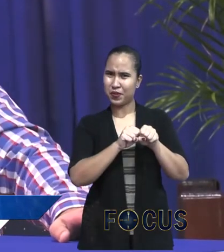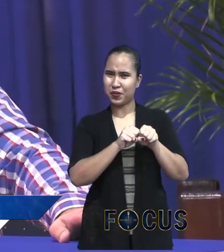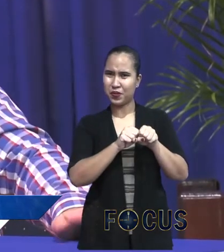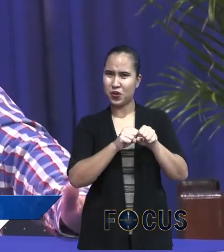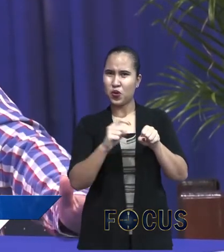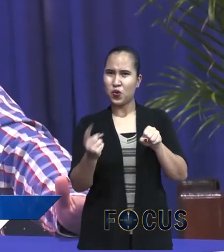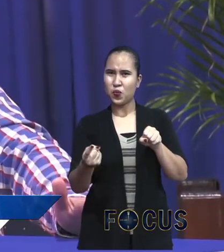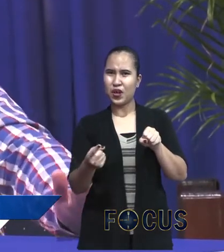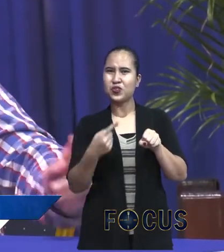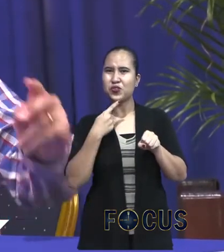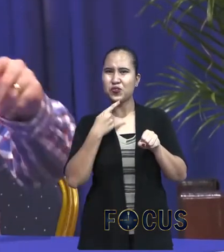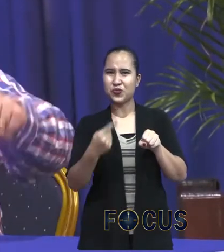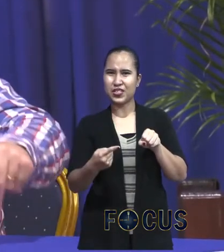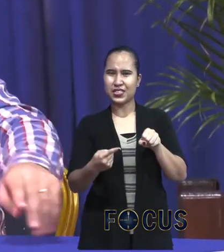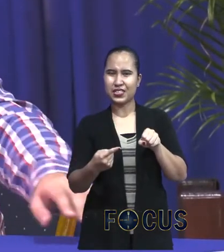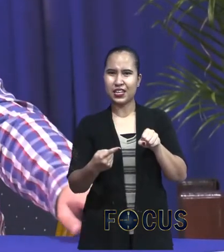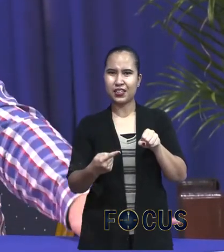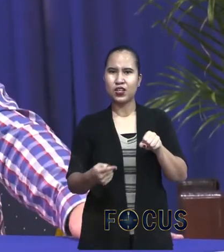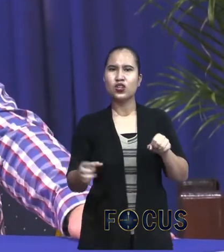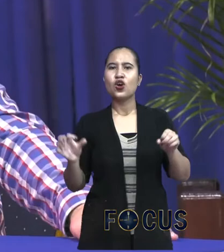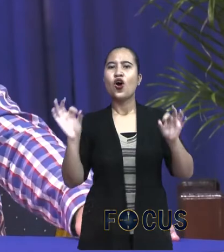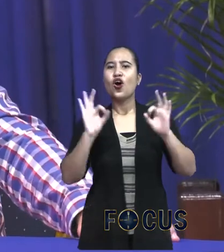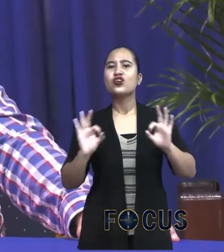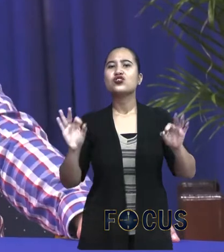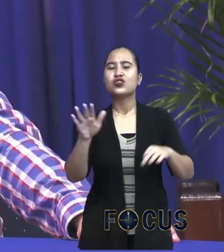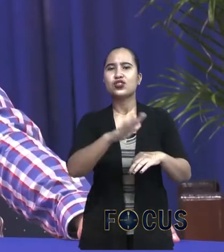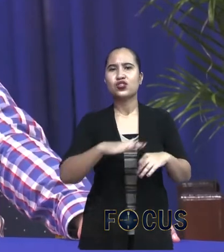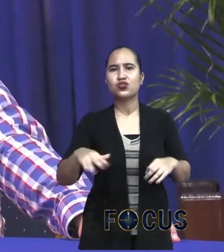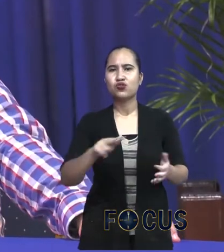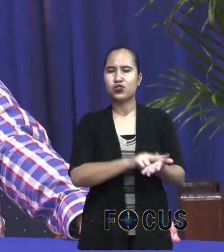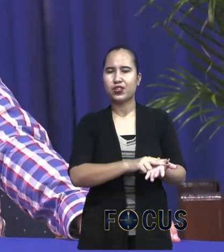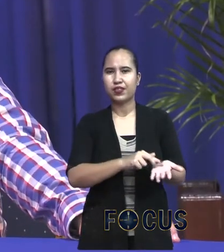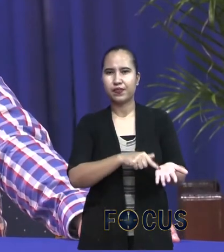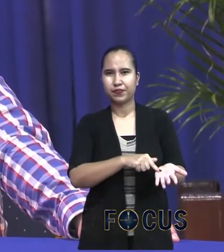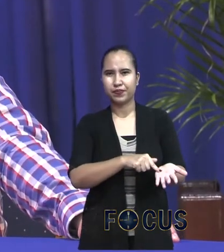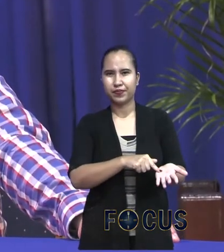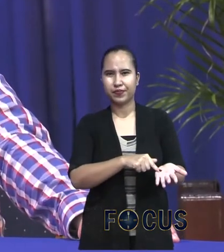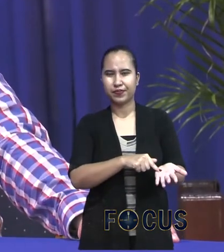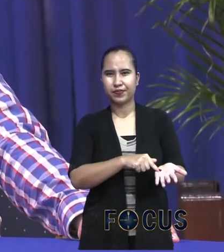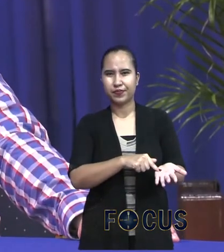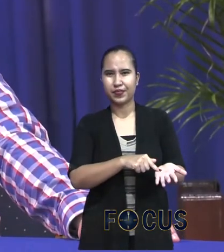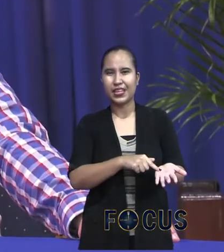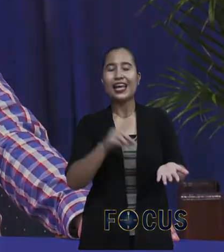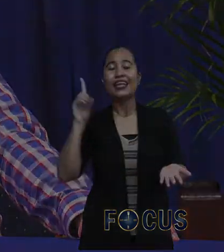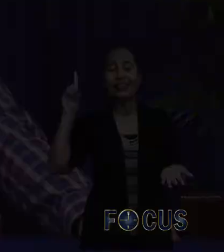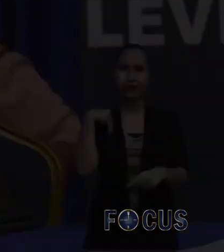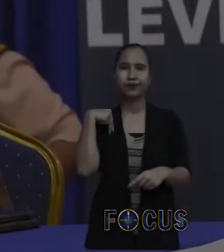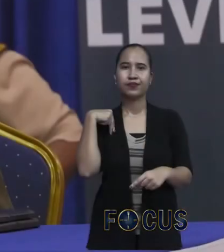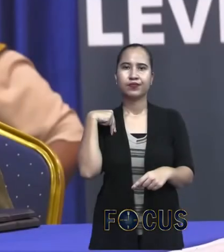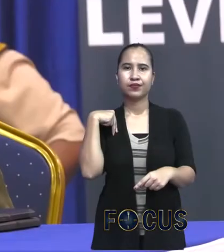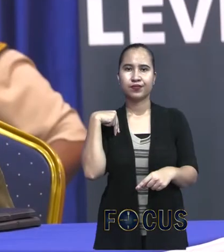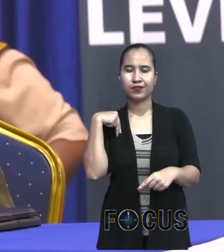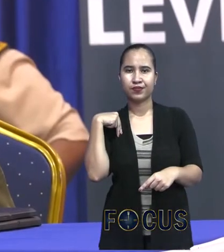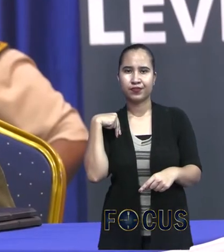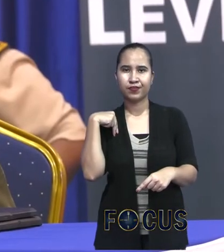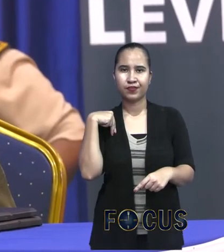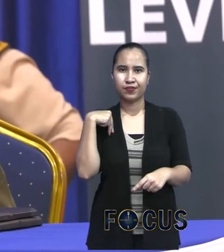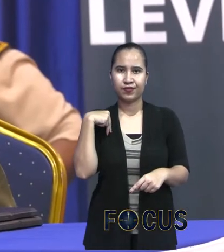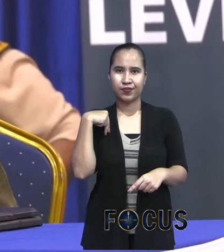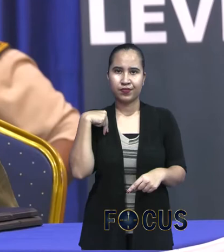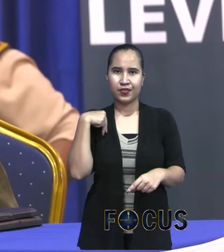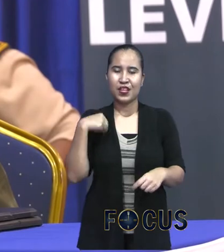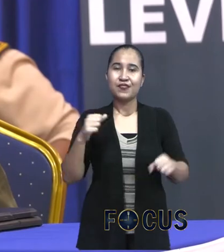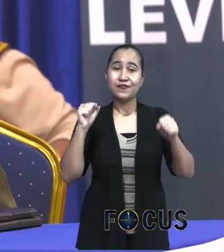uitzonderingstoestand uitgenodigd, waar kan DNA kan ingrijpen? En het is binnen de wet ook geregeld dat, dat DNA kan ingrijpen. Het